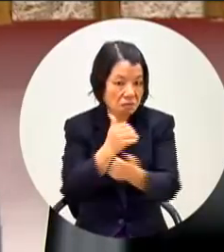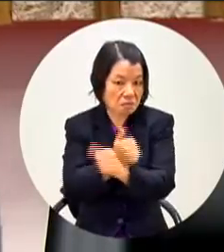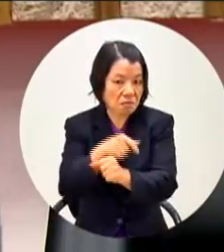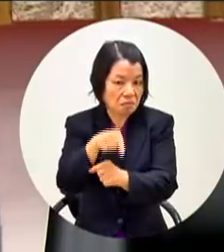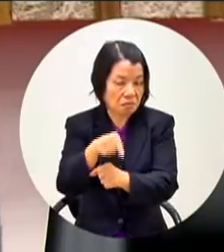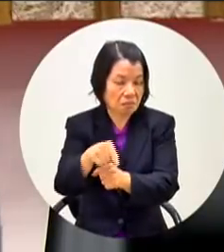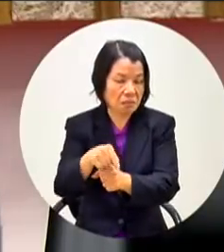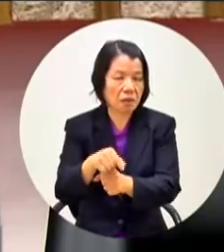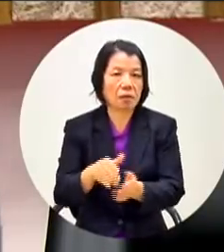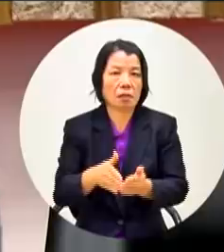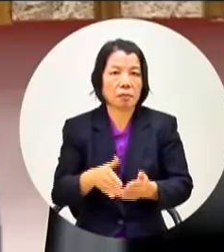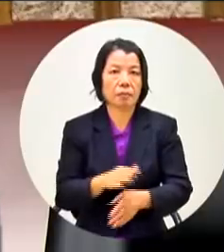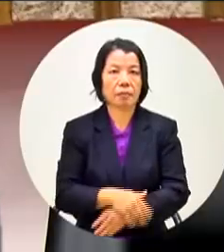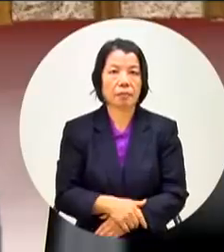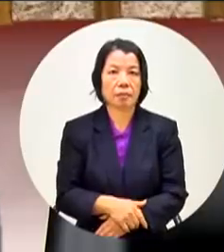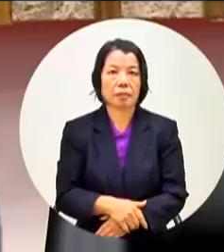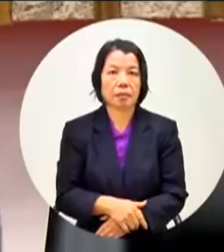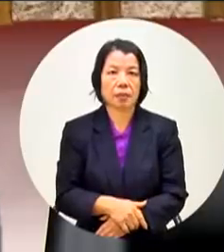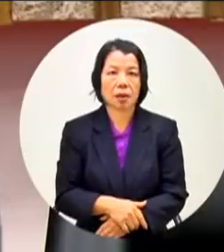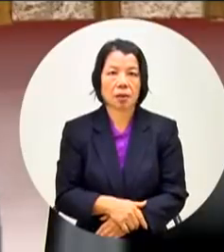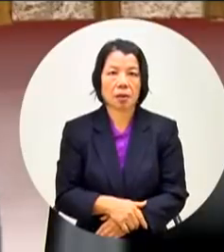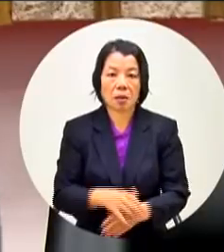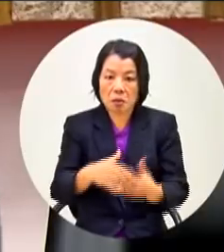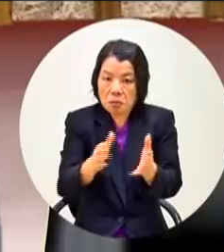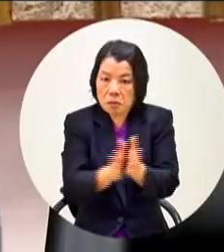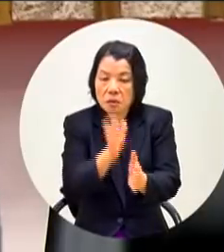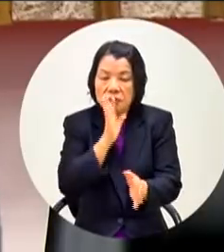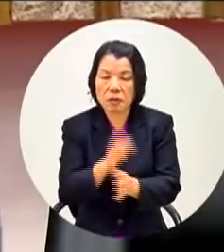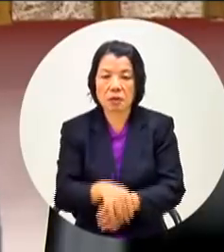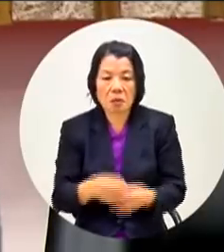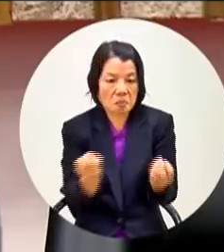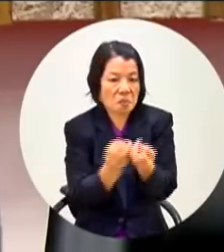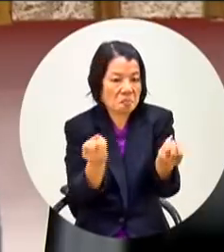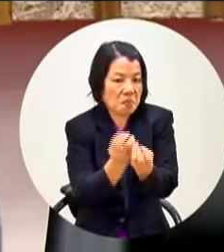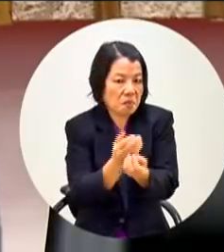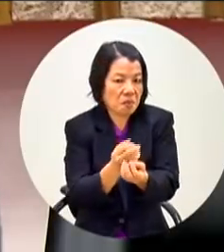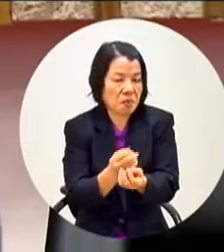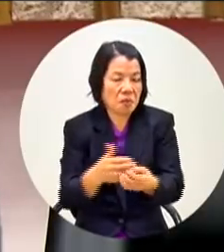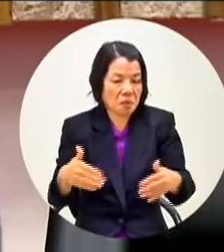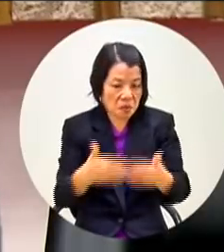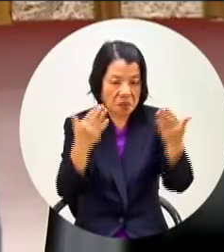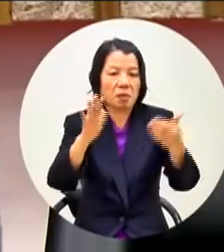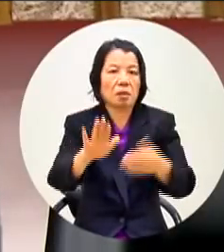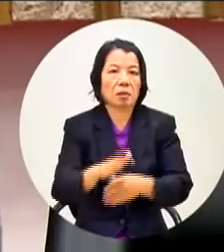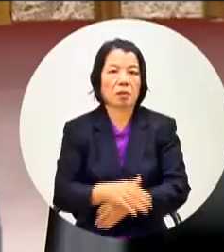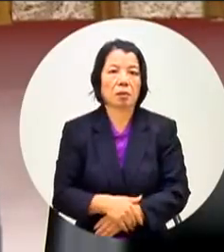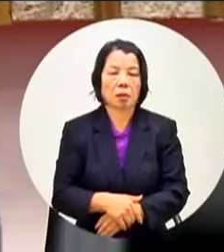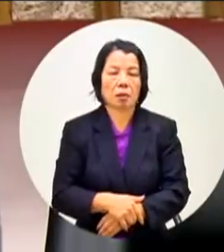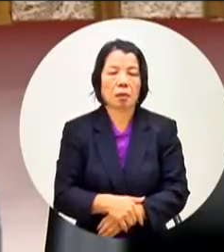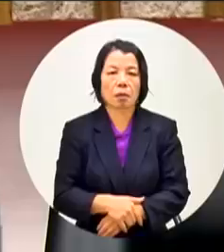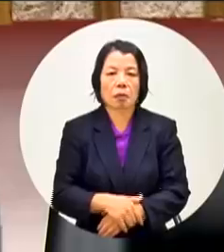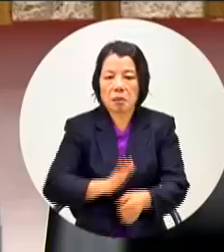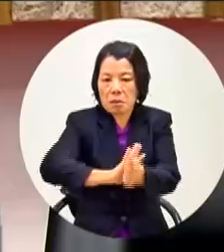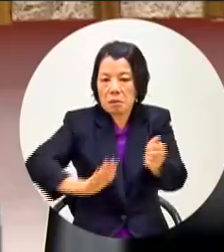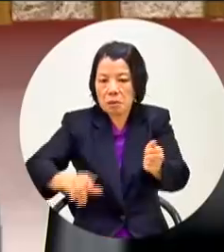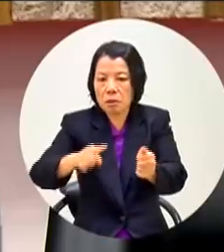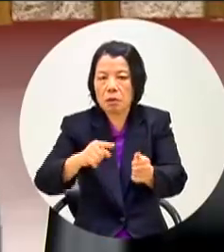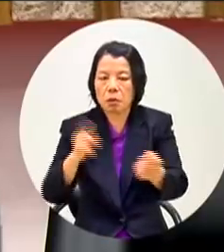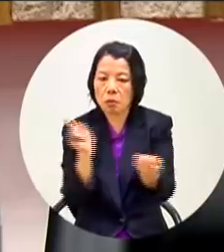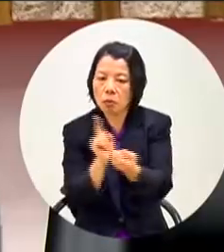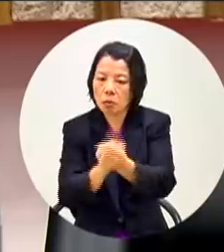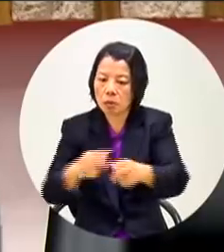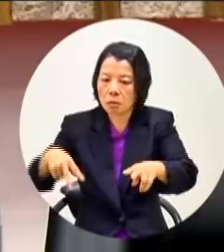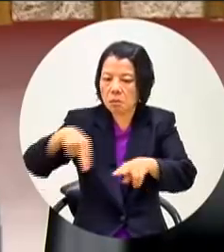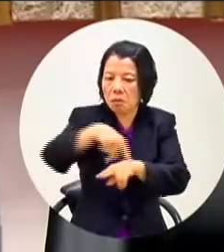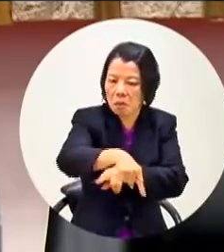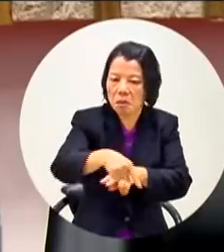有几起交通的意外。好，是不是也会严重的影响到穿越车辆的一个通行？好，这些部分呢都是